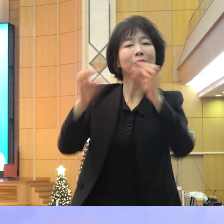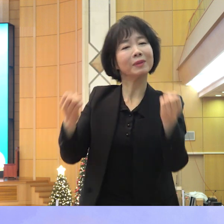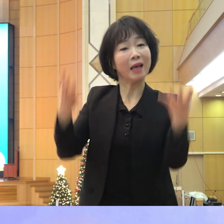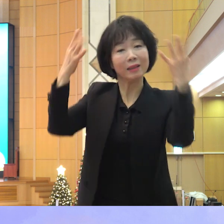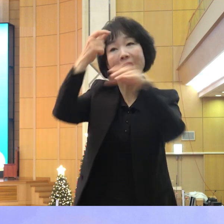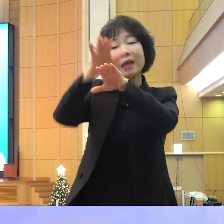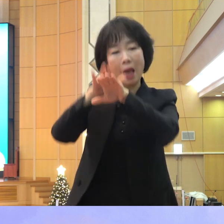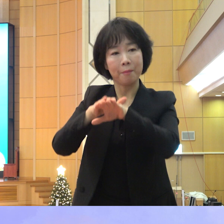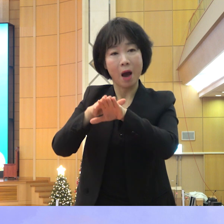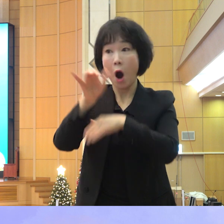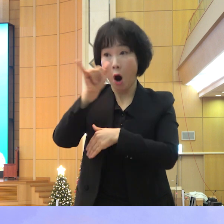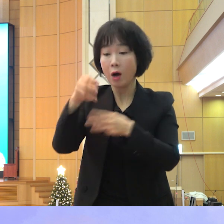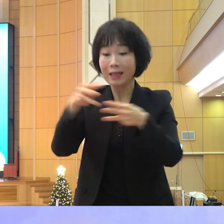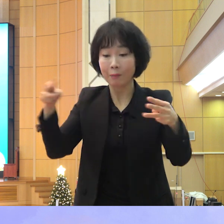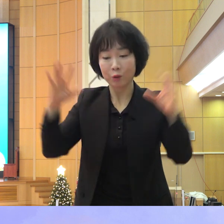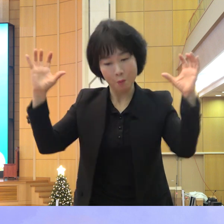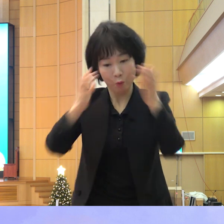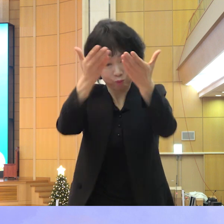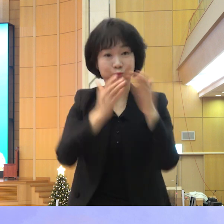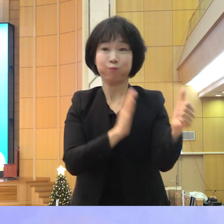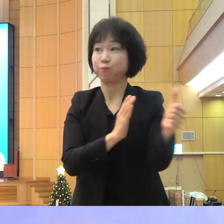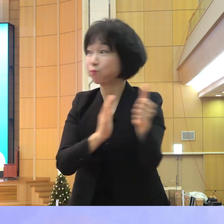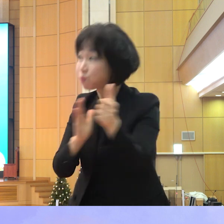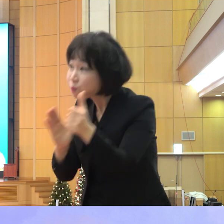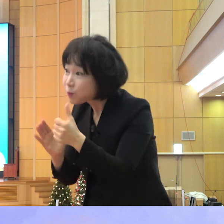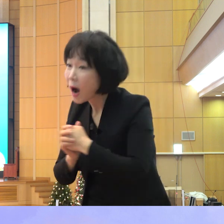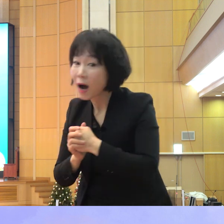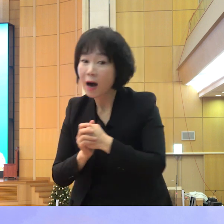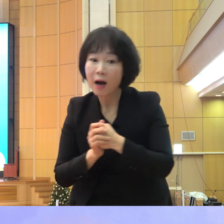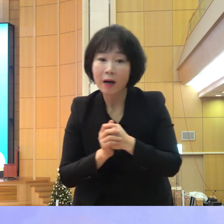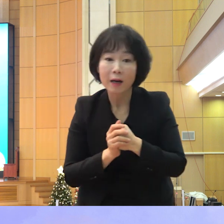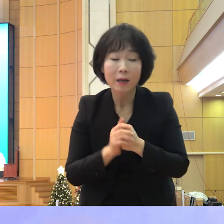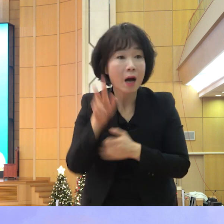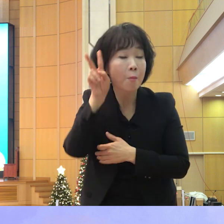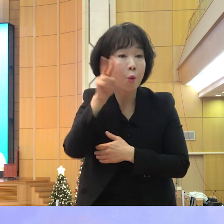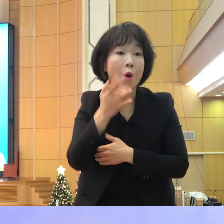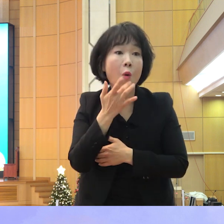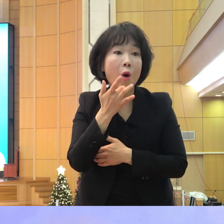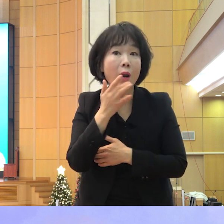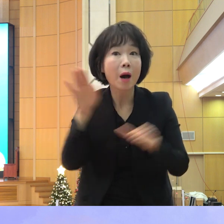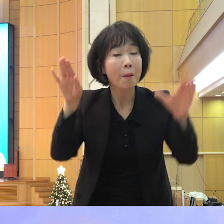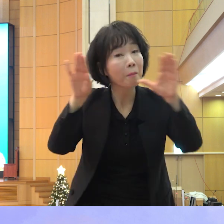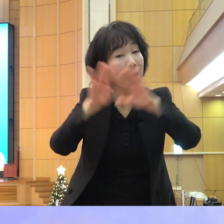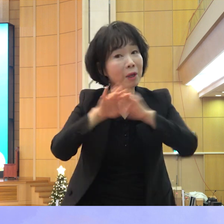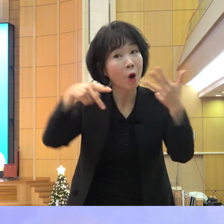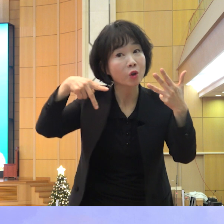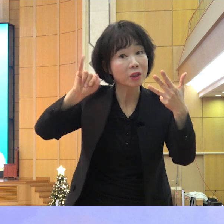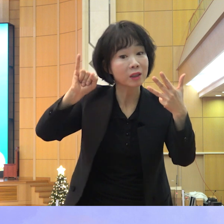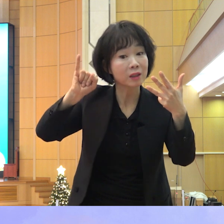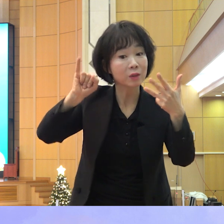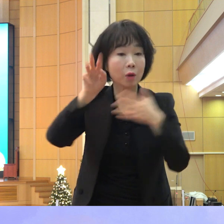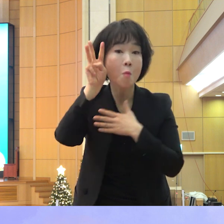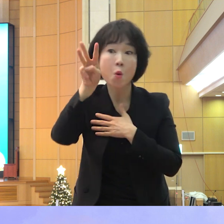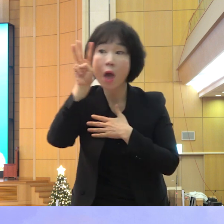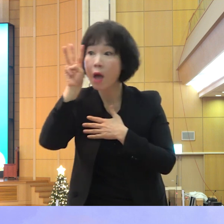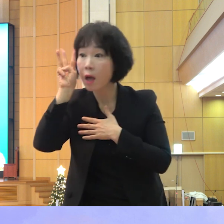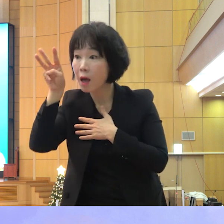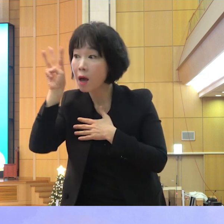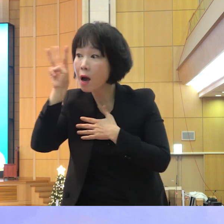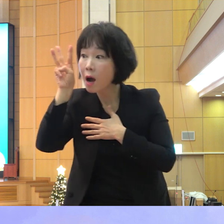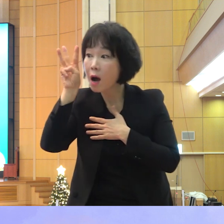행사 예배를 본당에서 드립니다. 밤 8시입니다. 이번 주 수요일